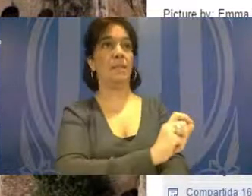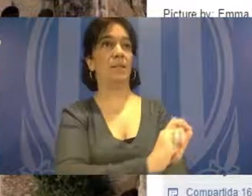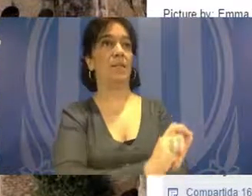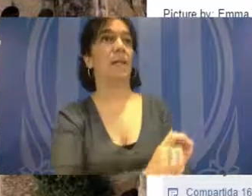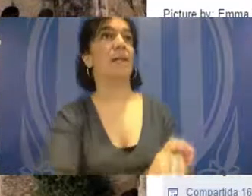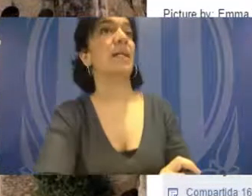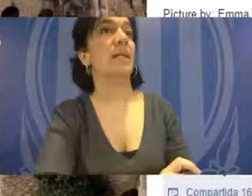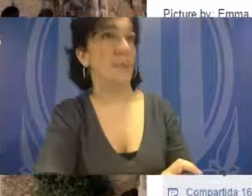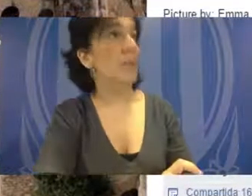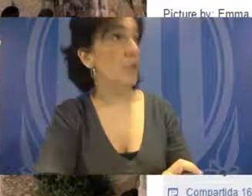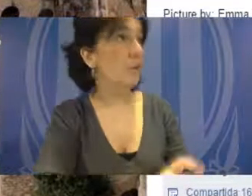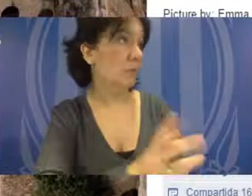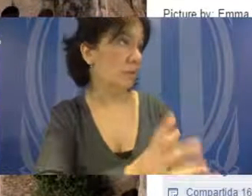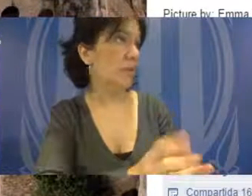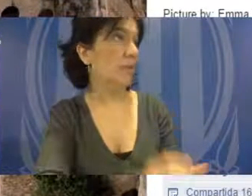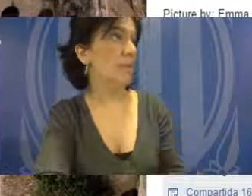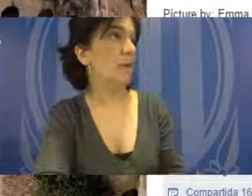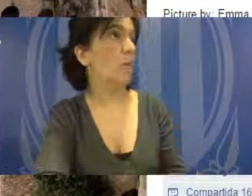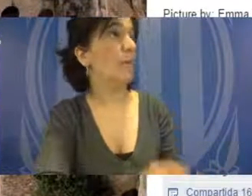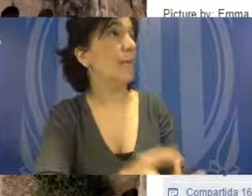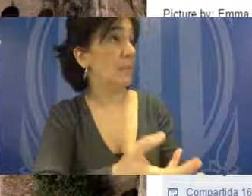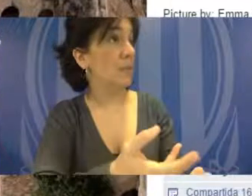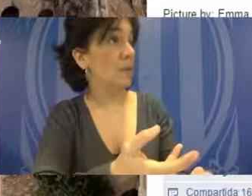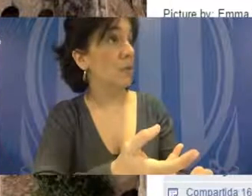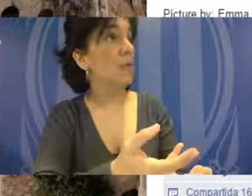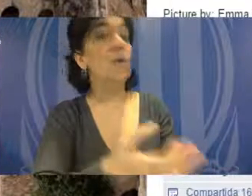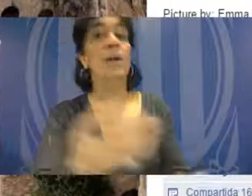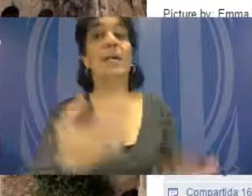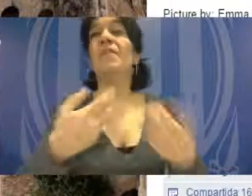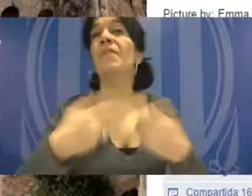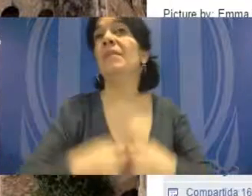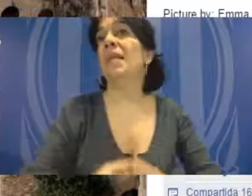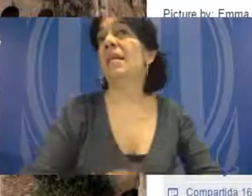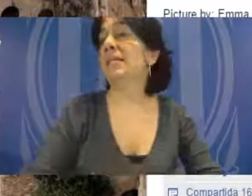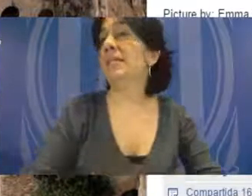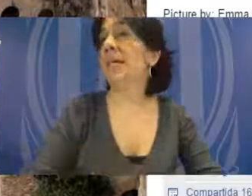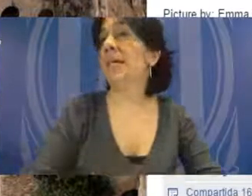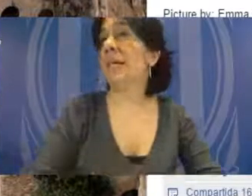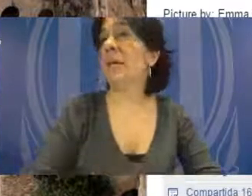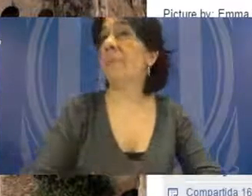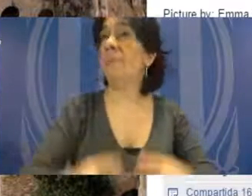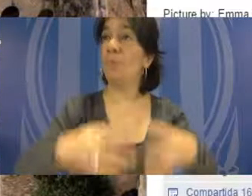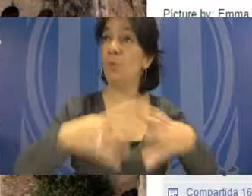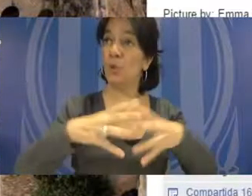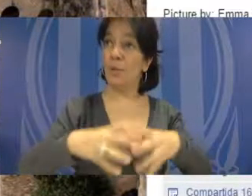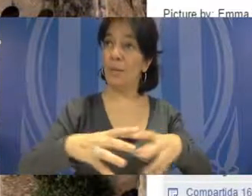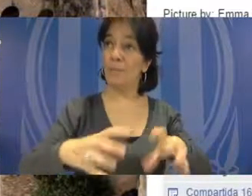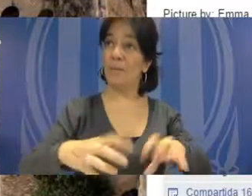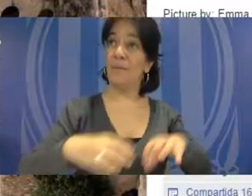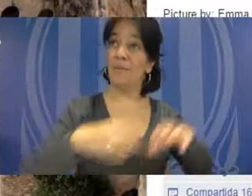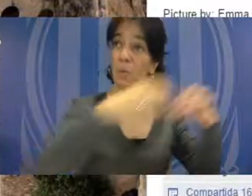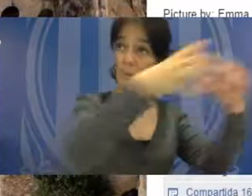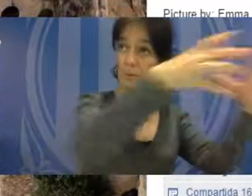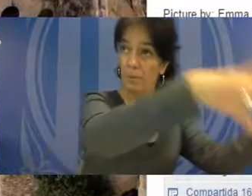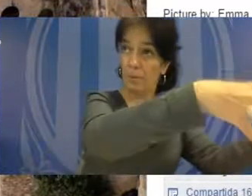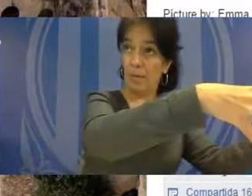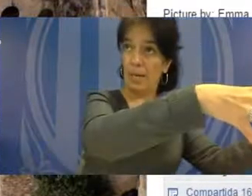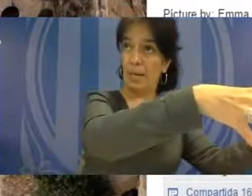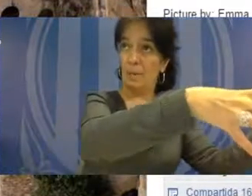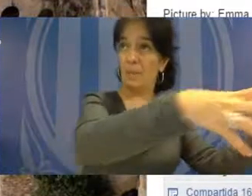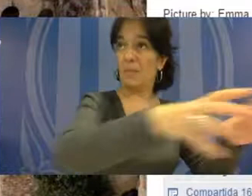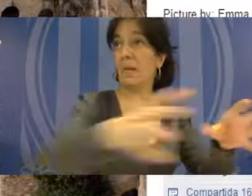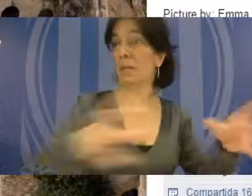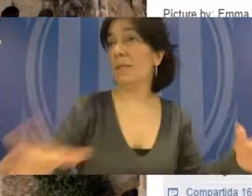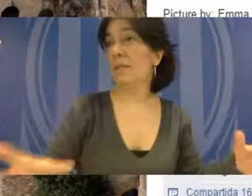d'aquesta empresa. En el cas de Casa Batlló seria així, en el web de Casa Batlló. Què fem des de l'Agència Catalana? Proporcionem tràfic web en